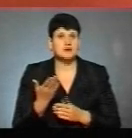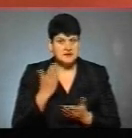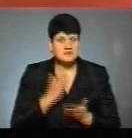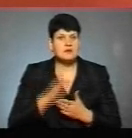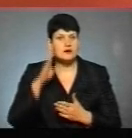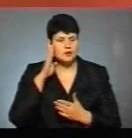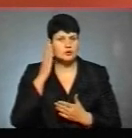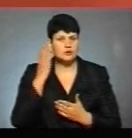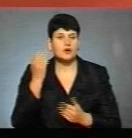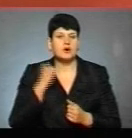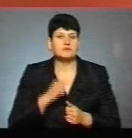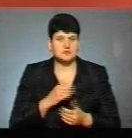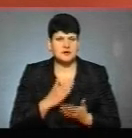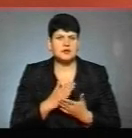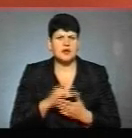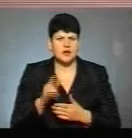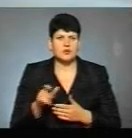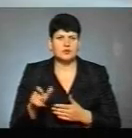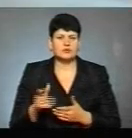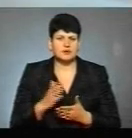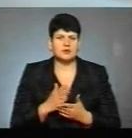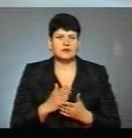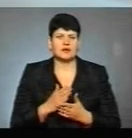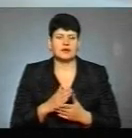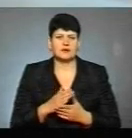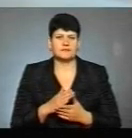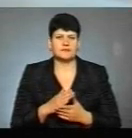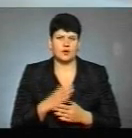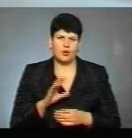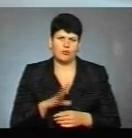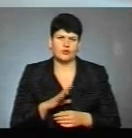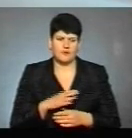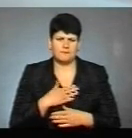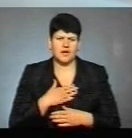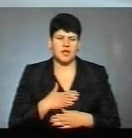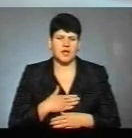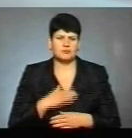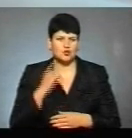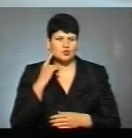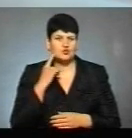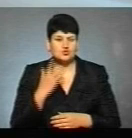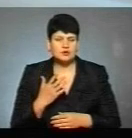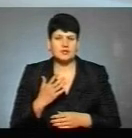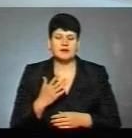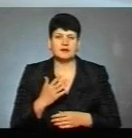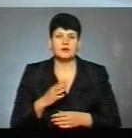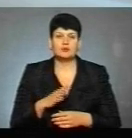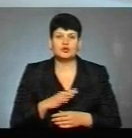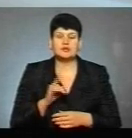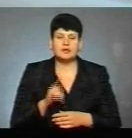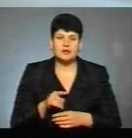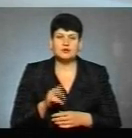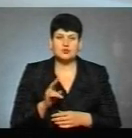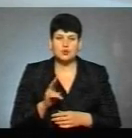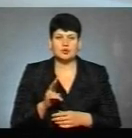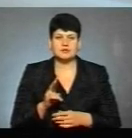хлопці, кажуть, що там є, люди є, воно. Було приємно, знаєте, чути. Було навіть таке, що хтось то